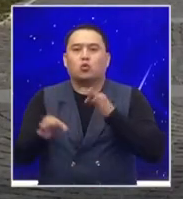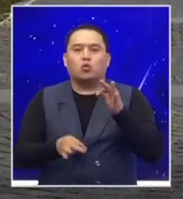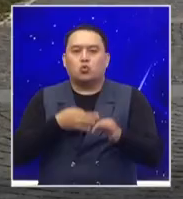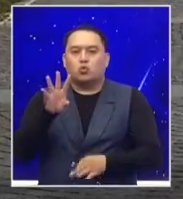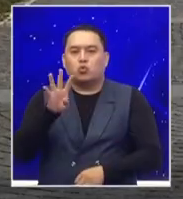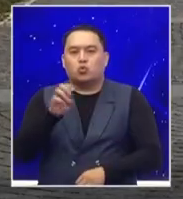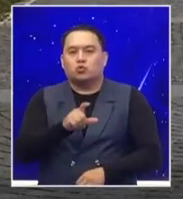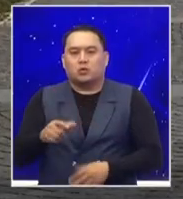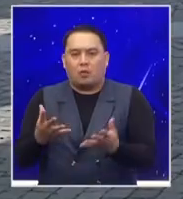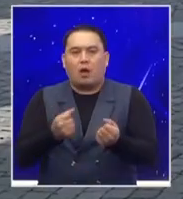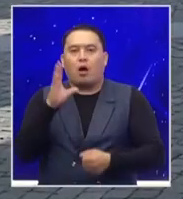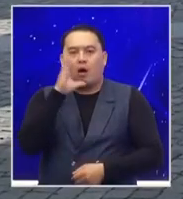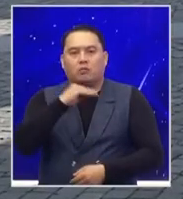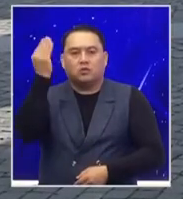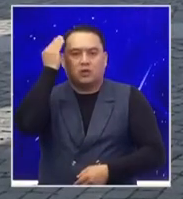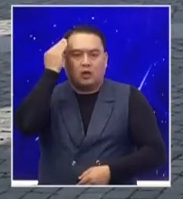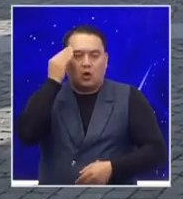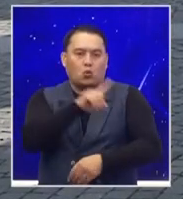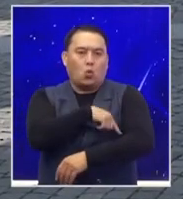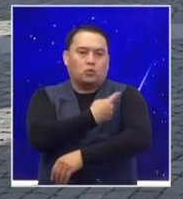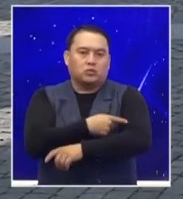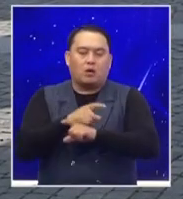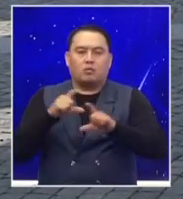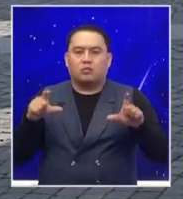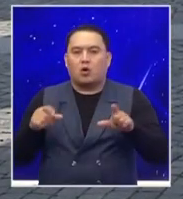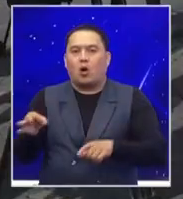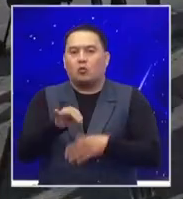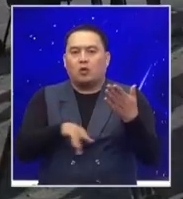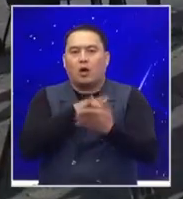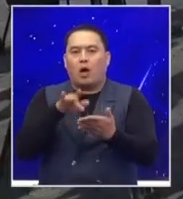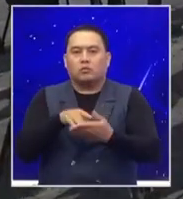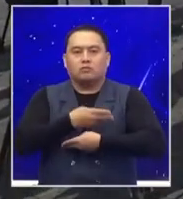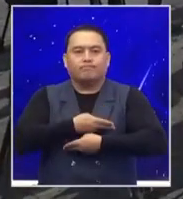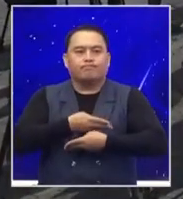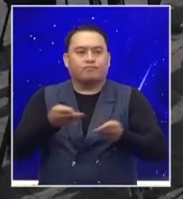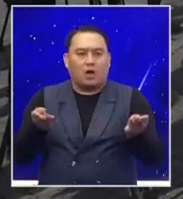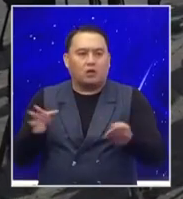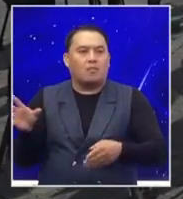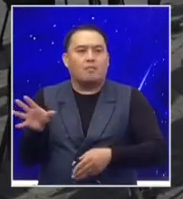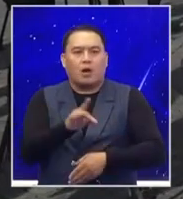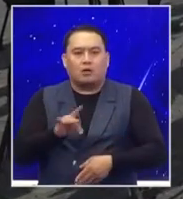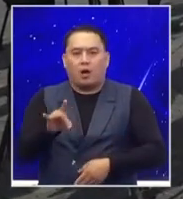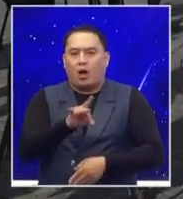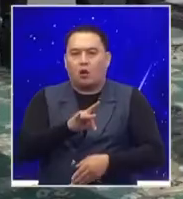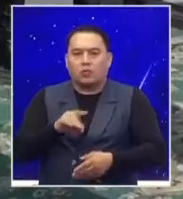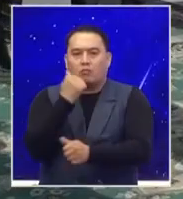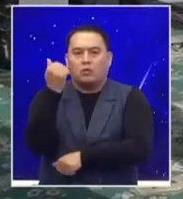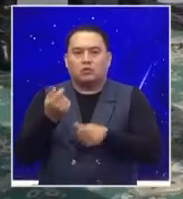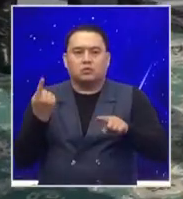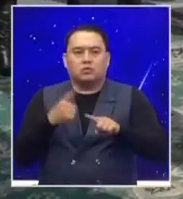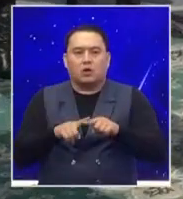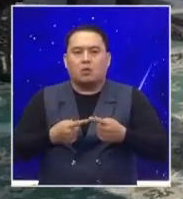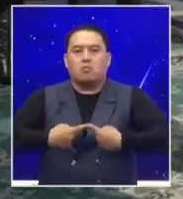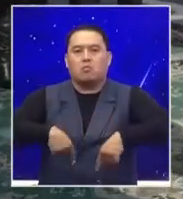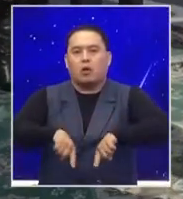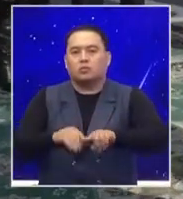адамға дейін қабылдай алатын көшпелі емхана облыстағы барлық аудан қалаға үлестірілді. Аудандық ауруханалардың материалдық техникалық